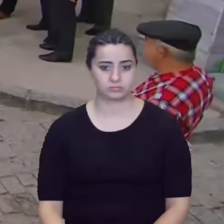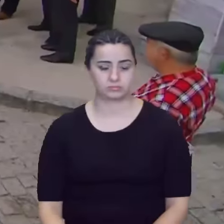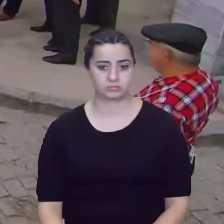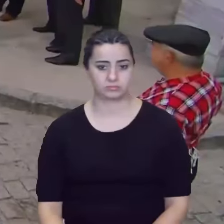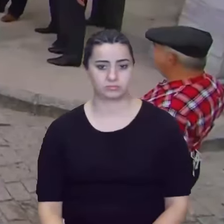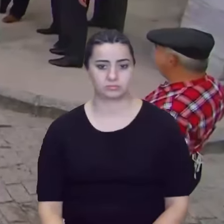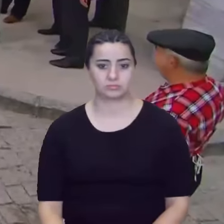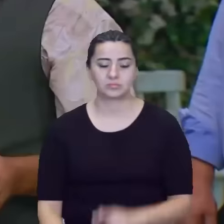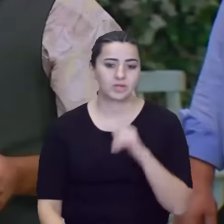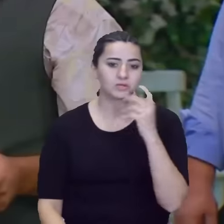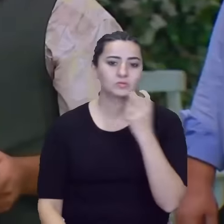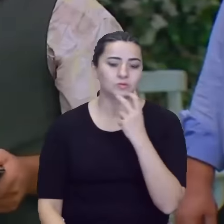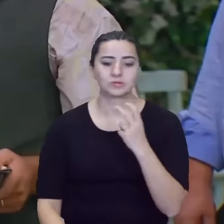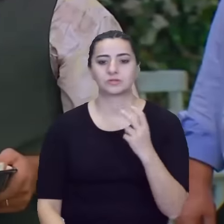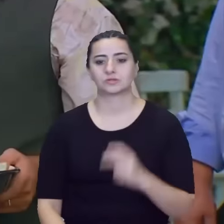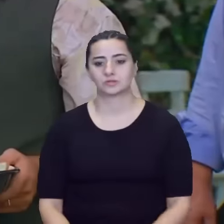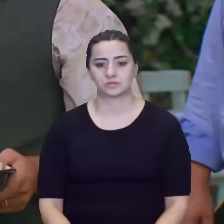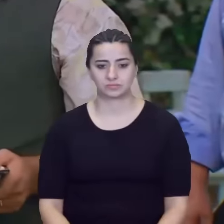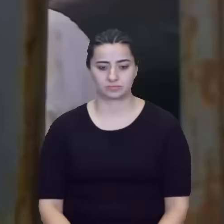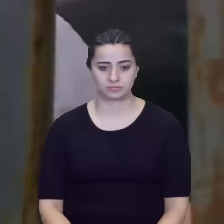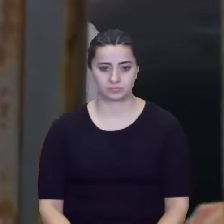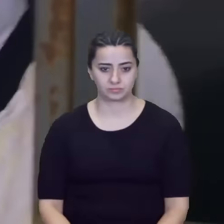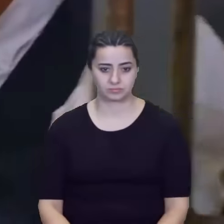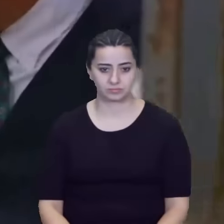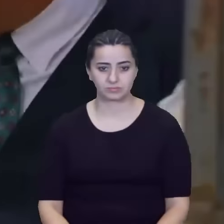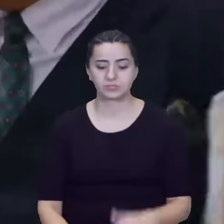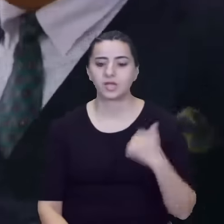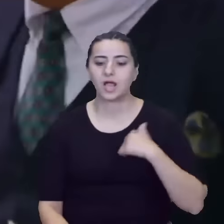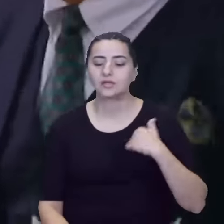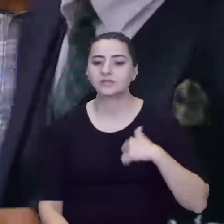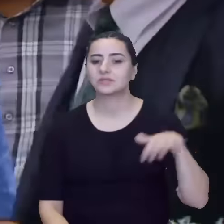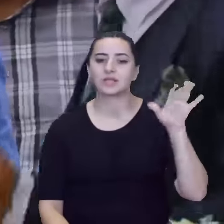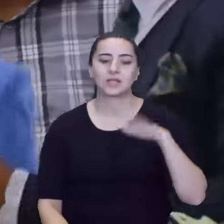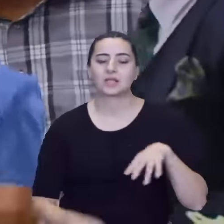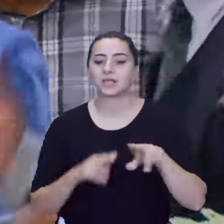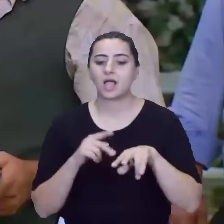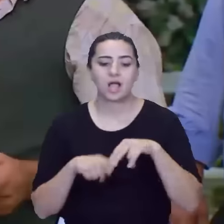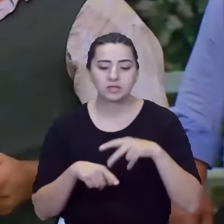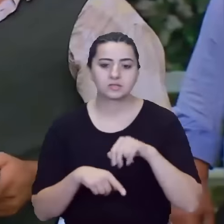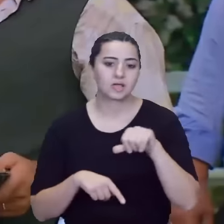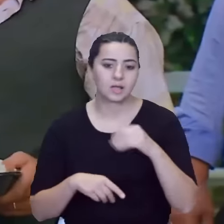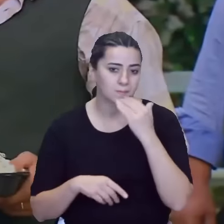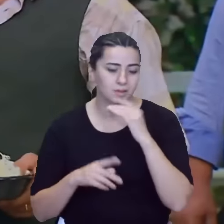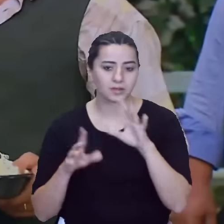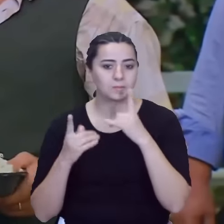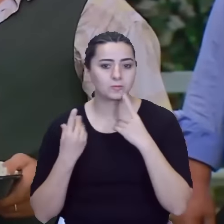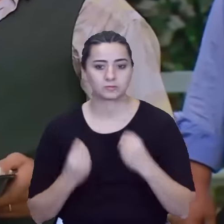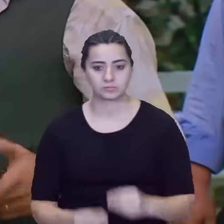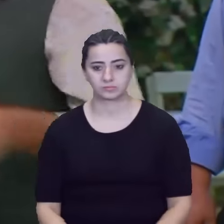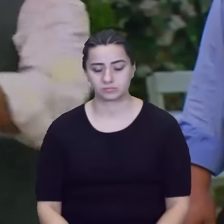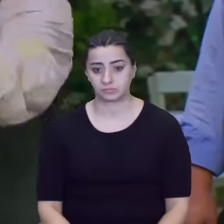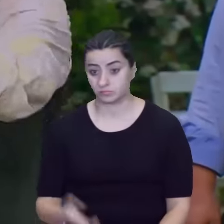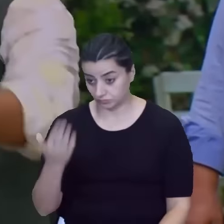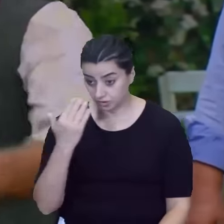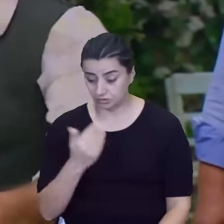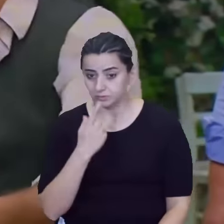Pendirci teci geldi kapınıza. Karşımızın gazı yağı pendir balık.